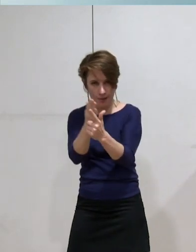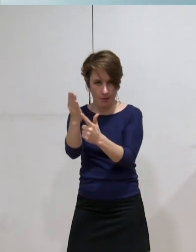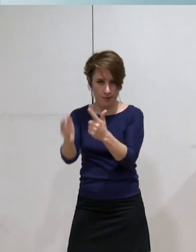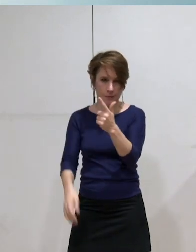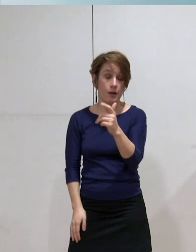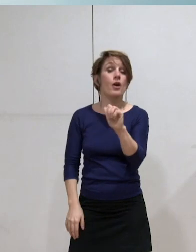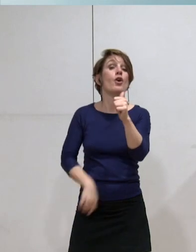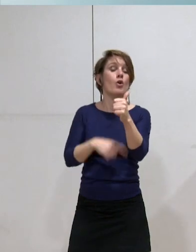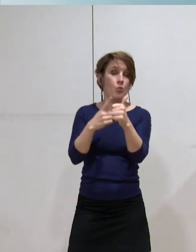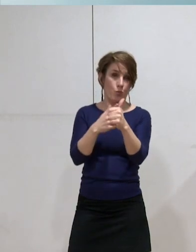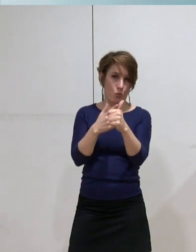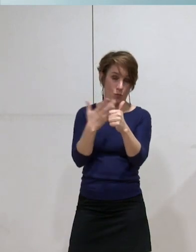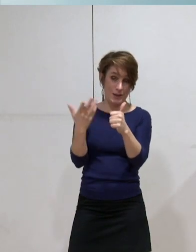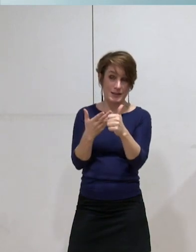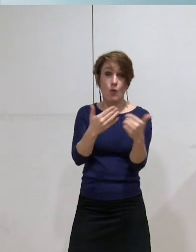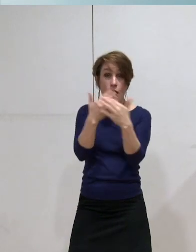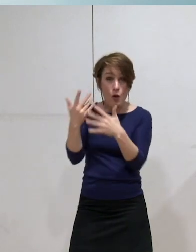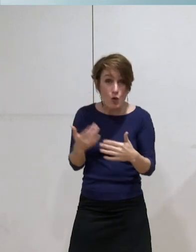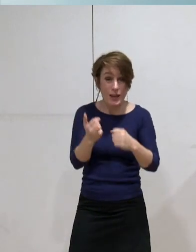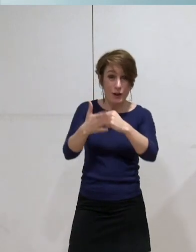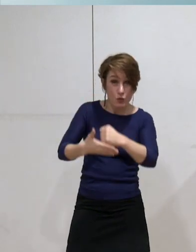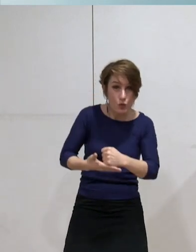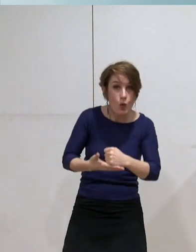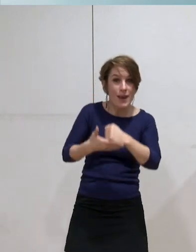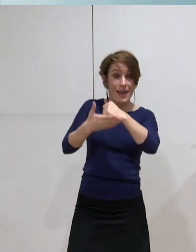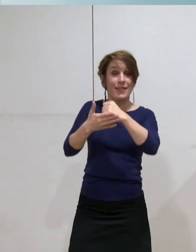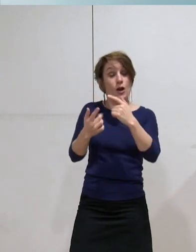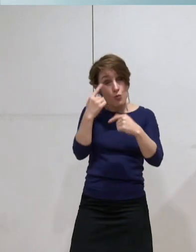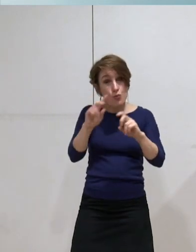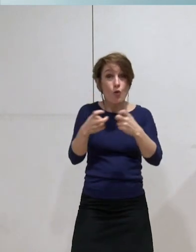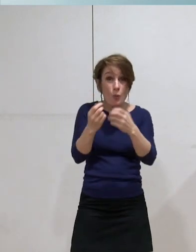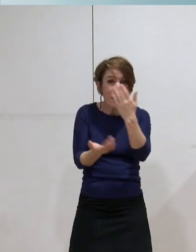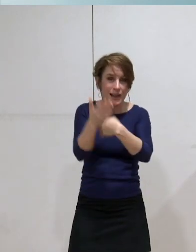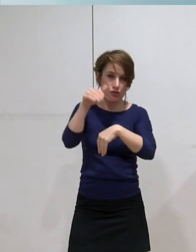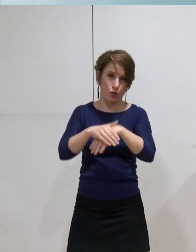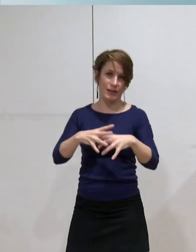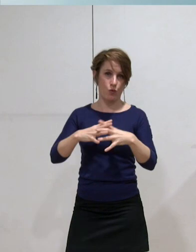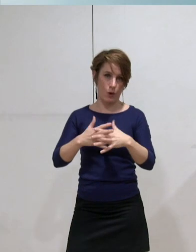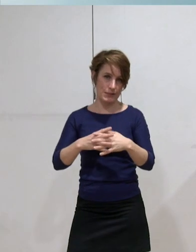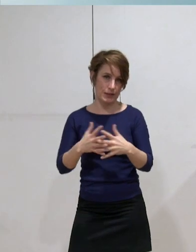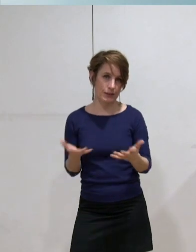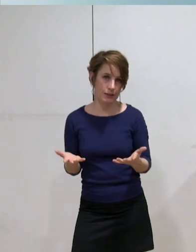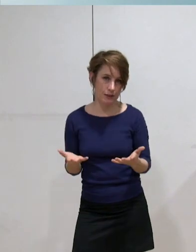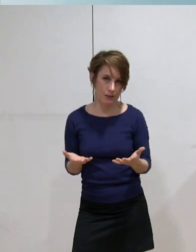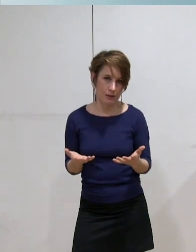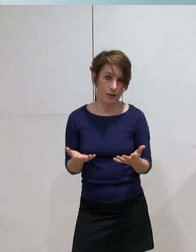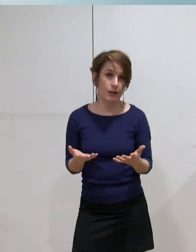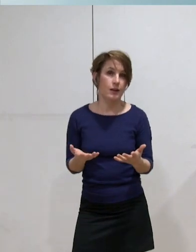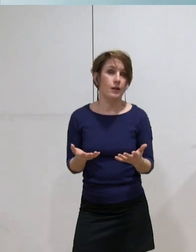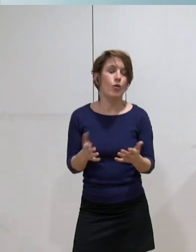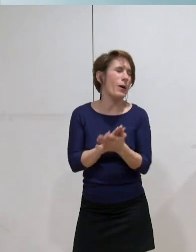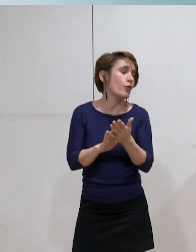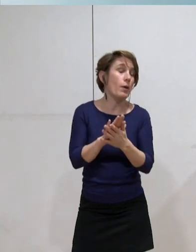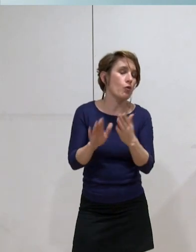calcul si j'ose dire de l'aide que nous apportons à la journée d'accueil de loisirs qui varie de l'heure